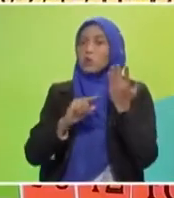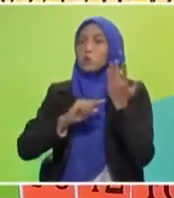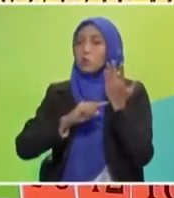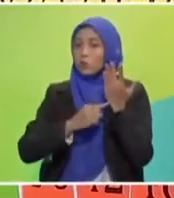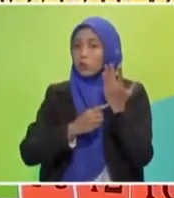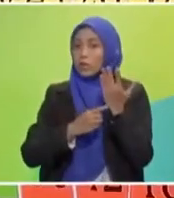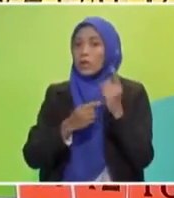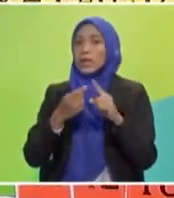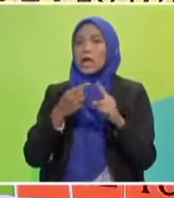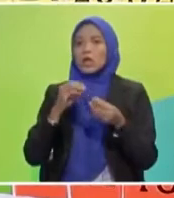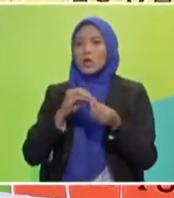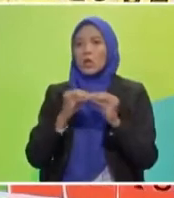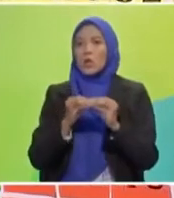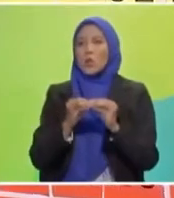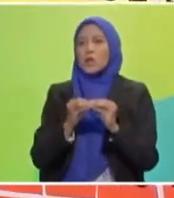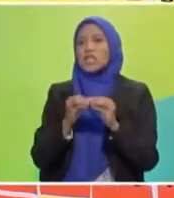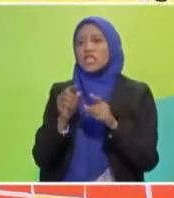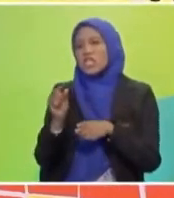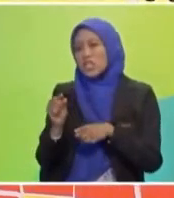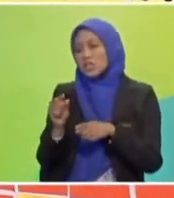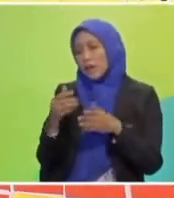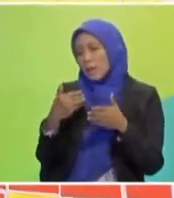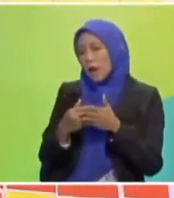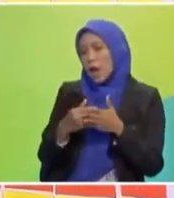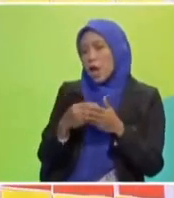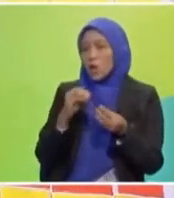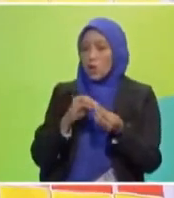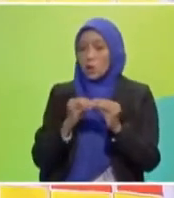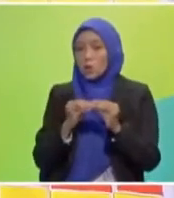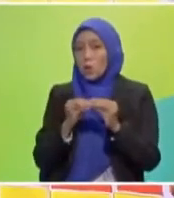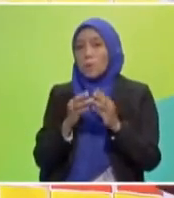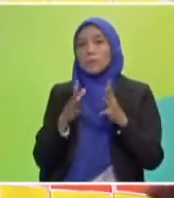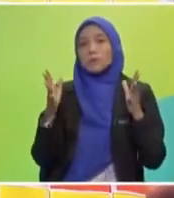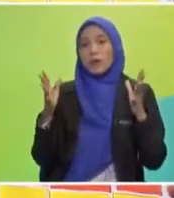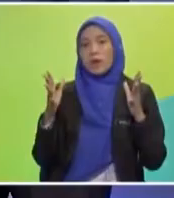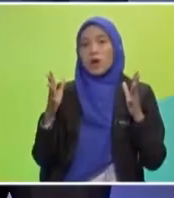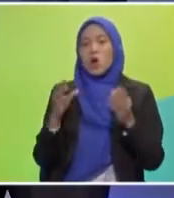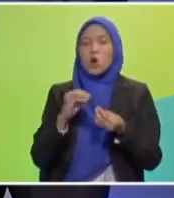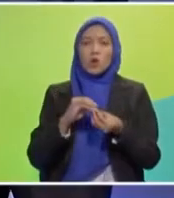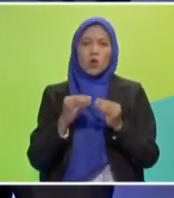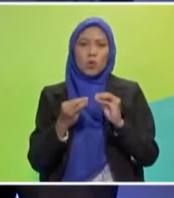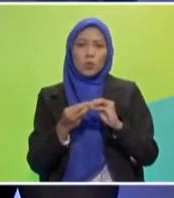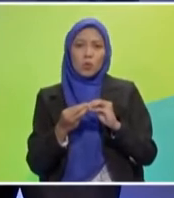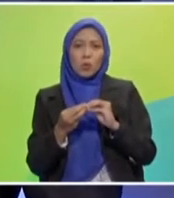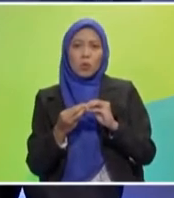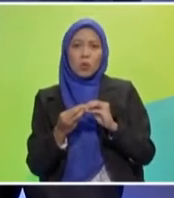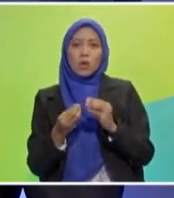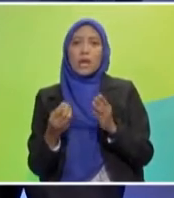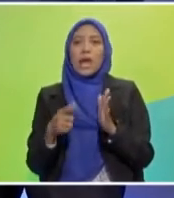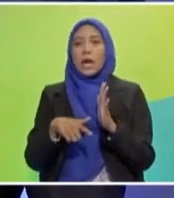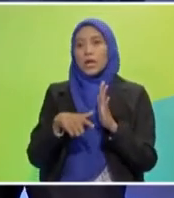yang kecil sampai nombor yang besar. Baik. Nombornya makin berkurang ke makin